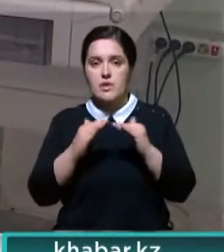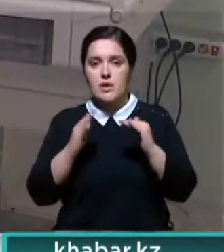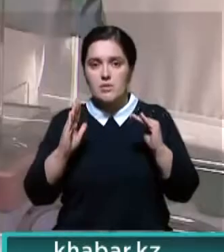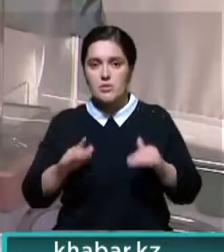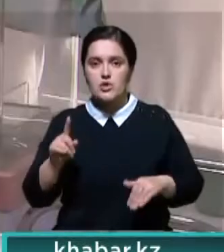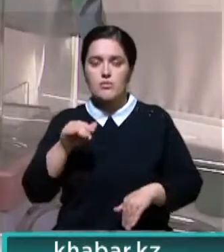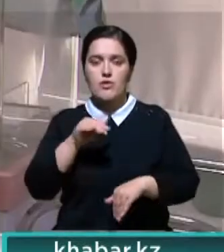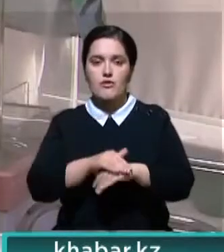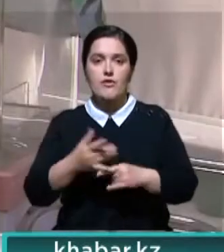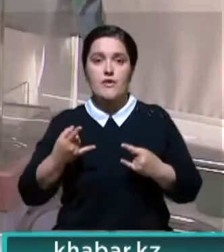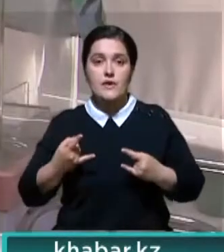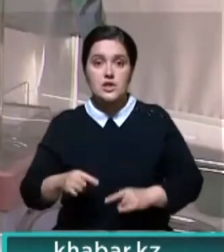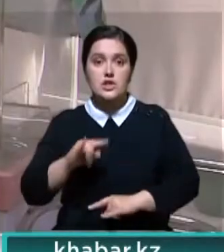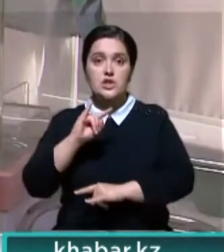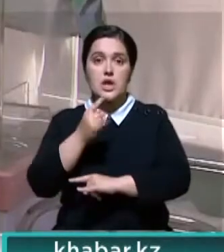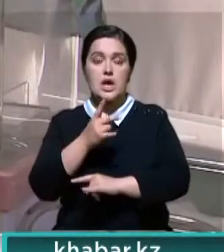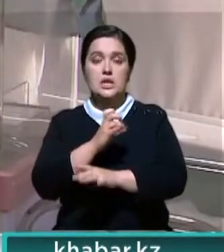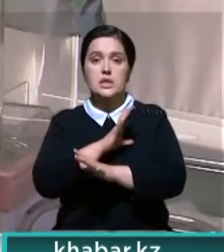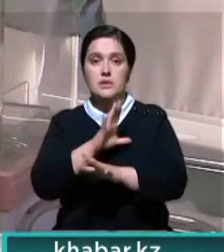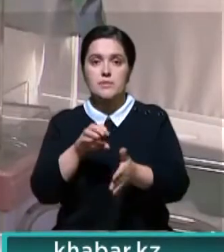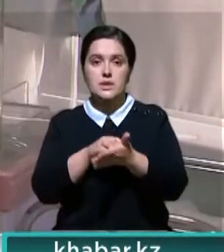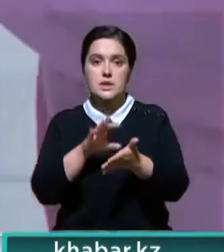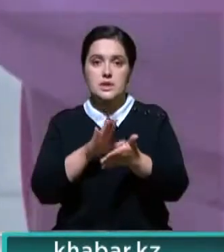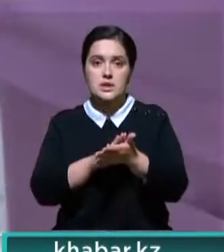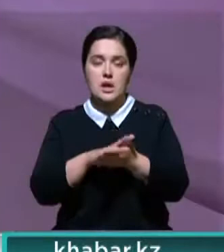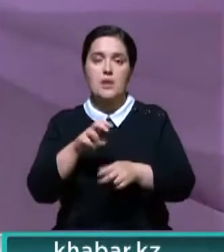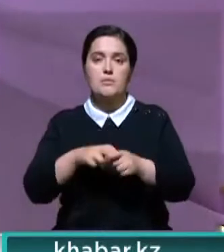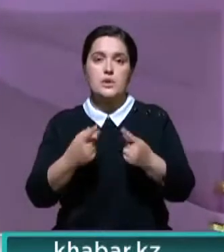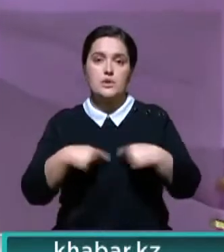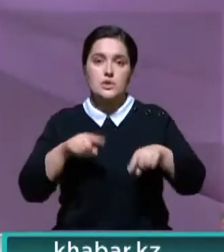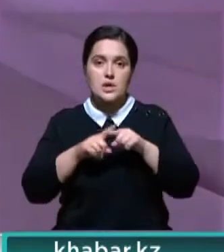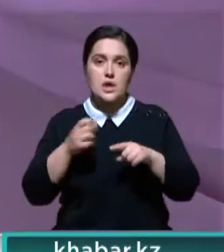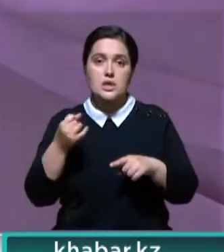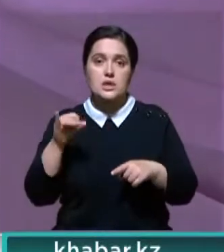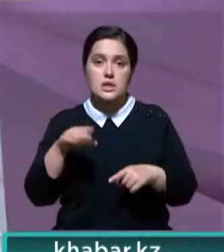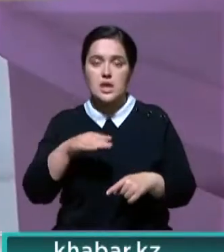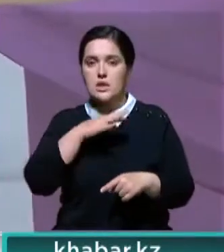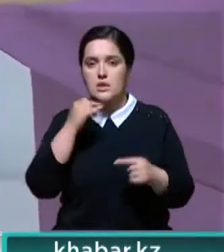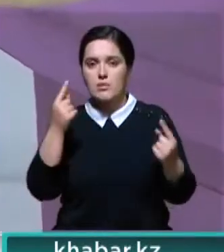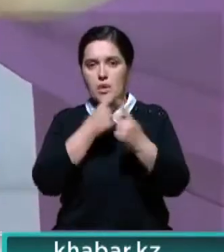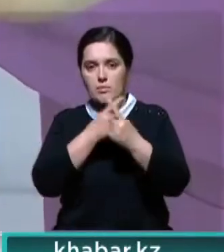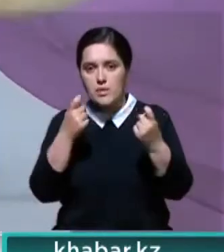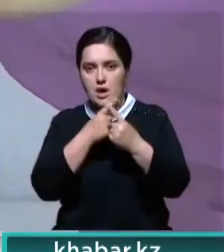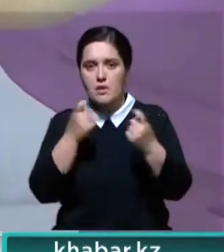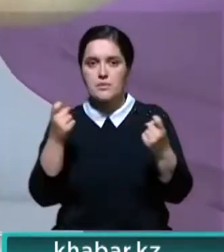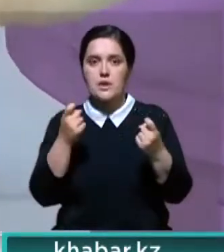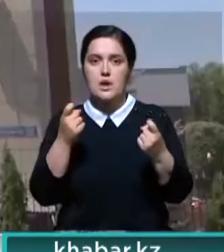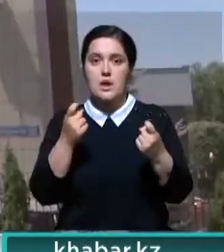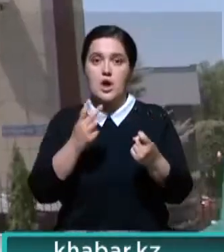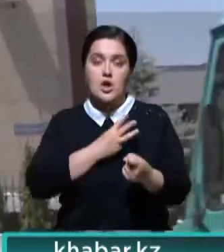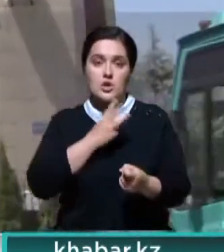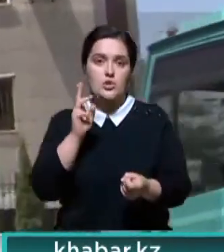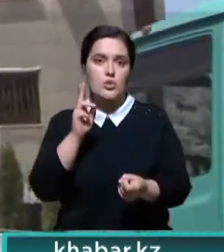в домашних условиях, чтобы факт рождения ребенка не был зарегистрирован в медучреждении. На сайте также немало объявлений